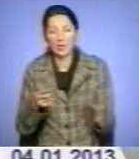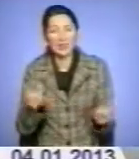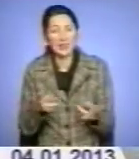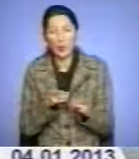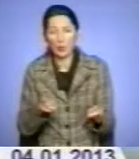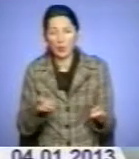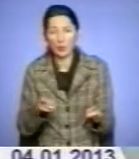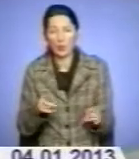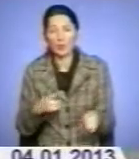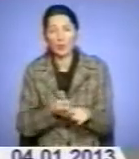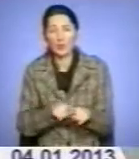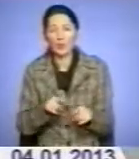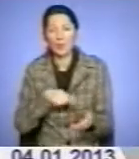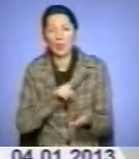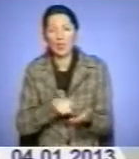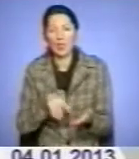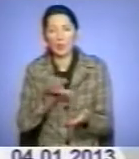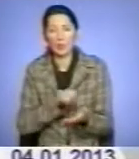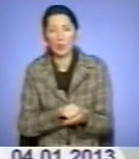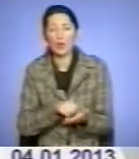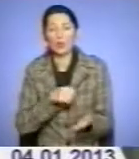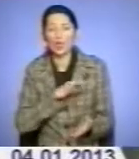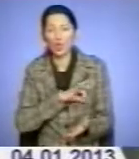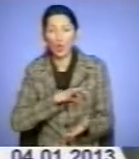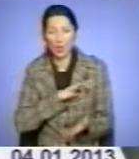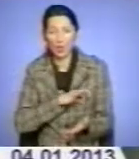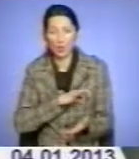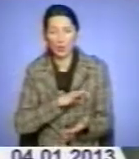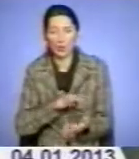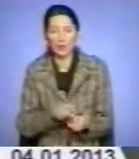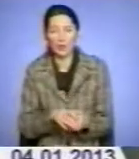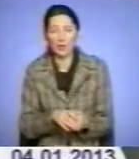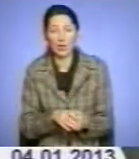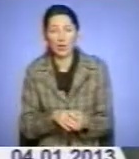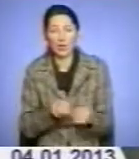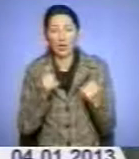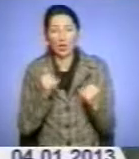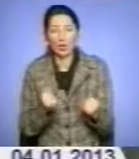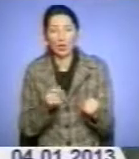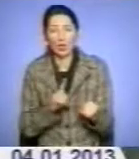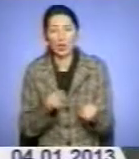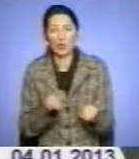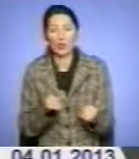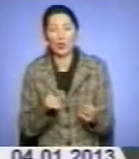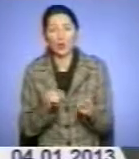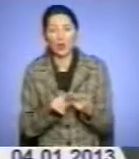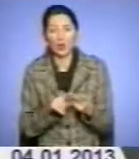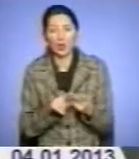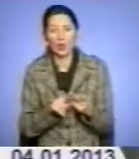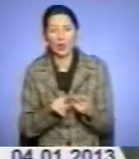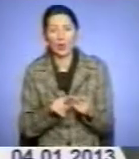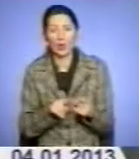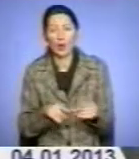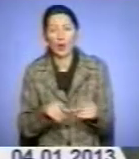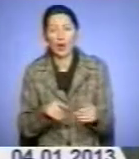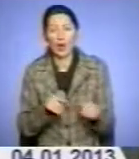займається нотаріус, який переносить дані в реєстр речових прав. Сьогодні щодо переходу вторинного